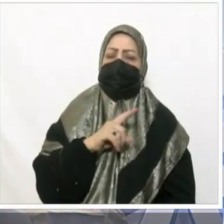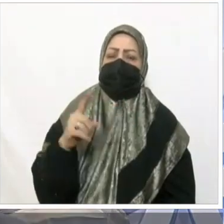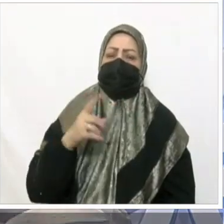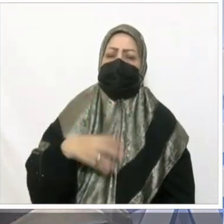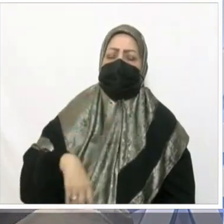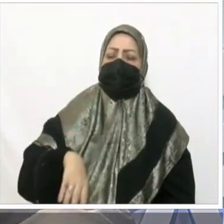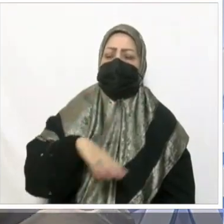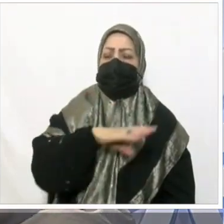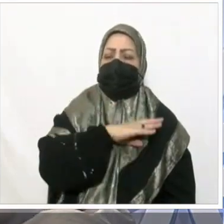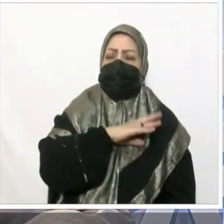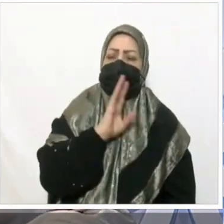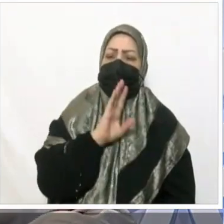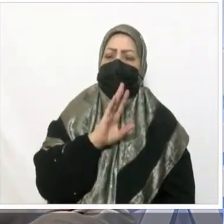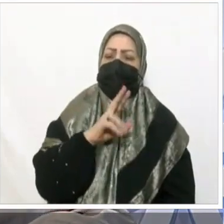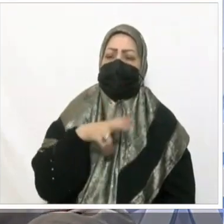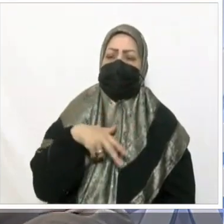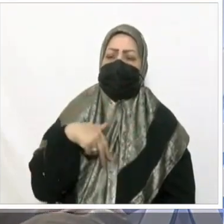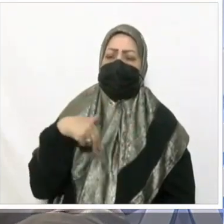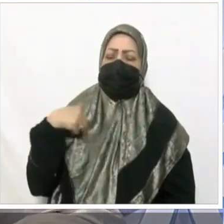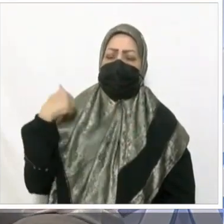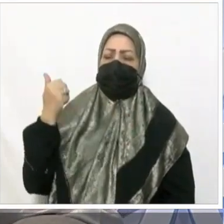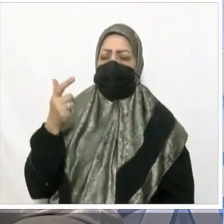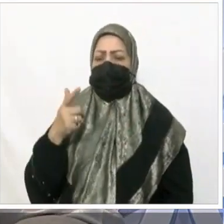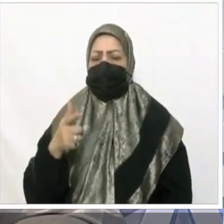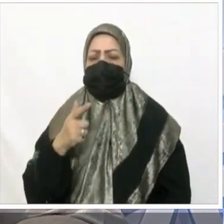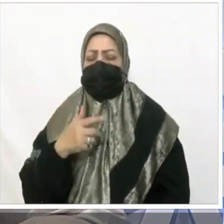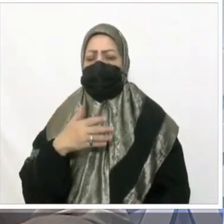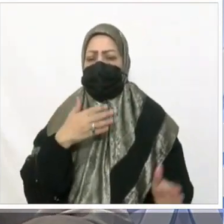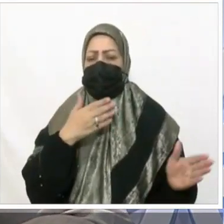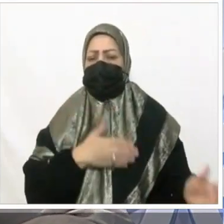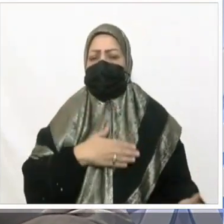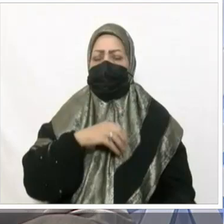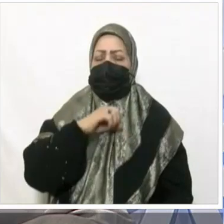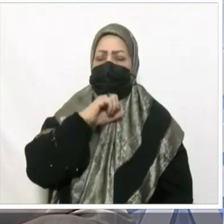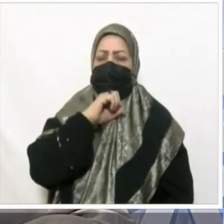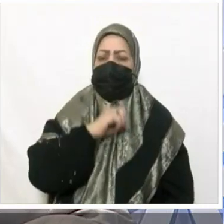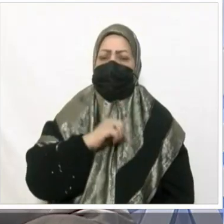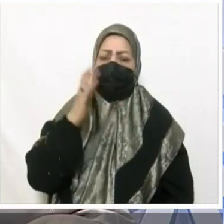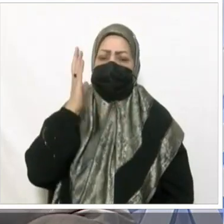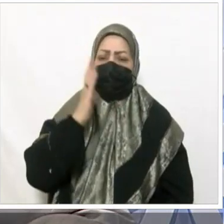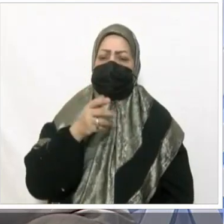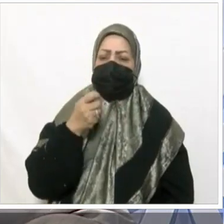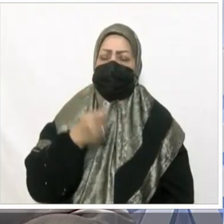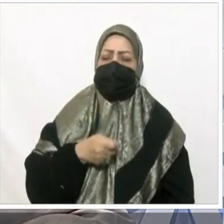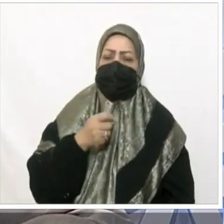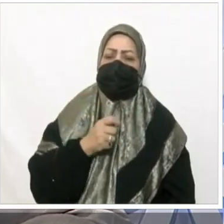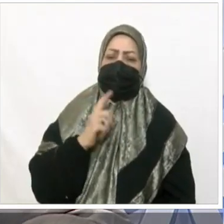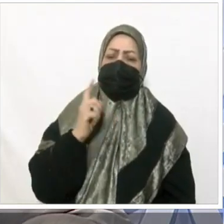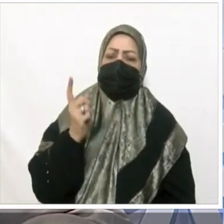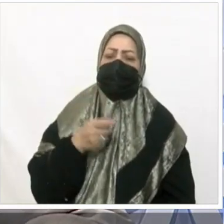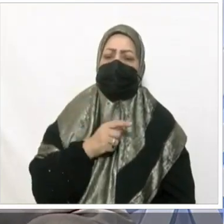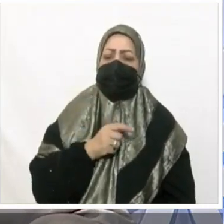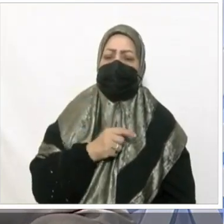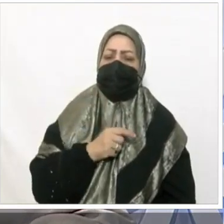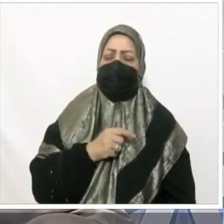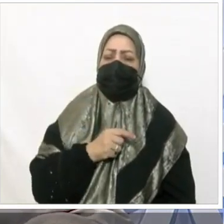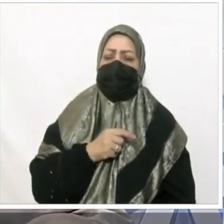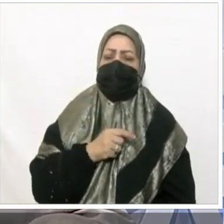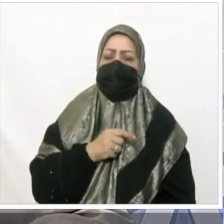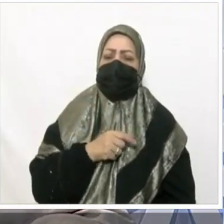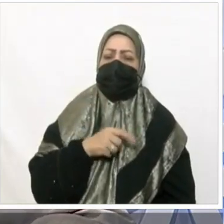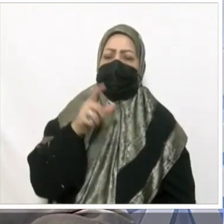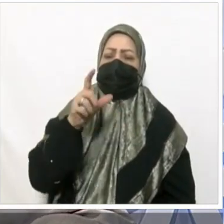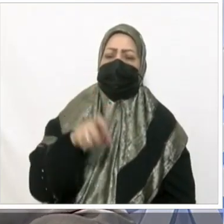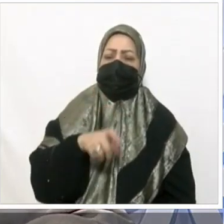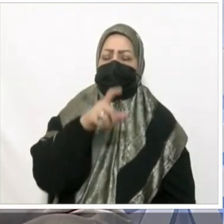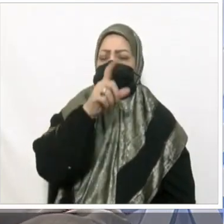هذه سنة نبيكم صلى الله عليه وسلم. طيب أو الإمام مالك عند الإفراد أفضل بالحج، هل مالك خالف